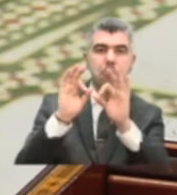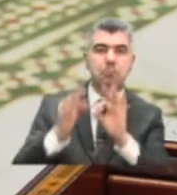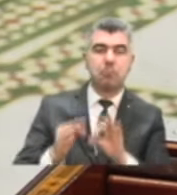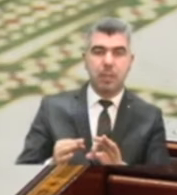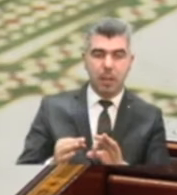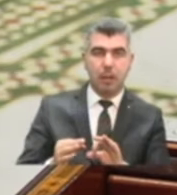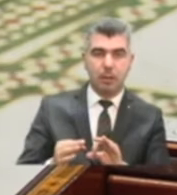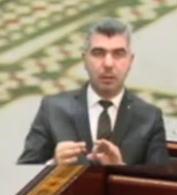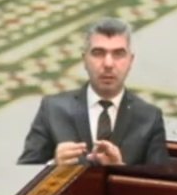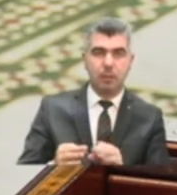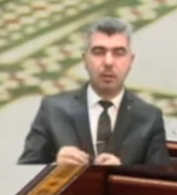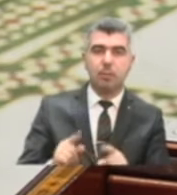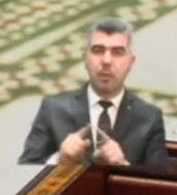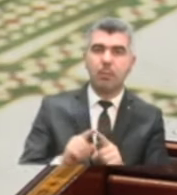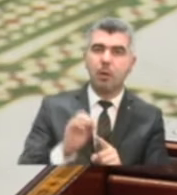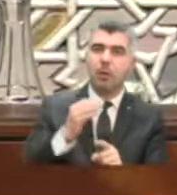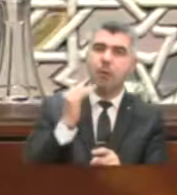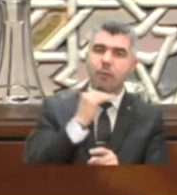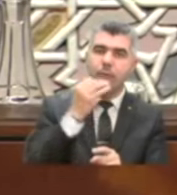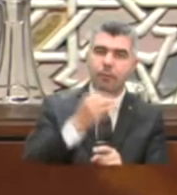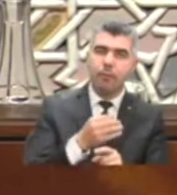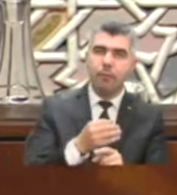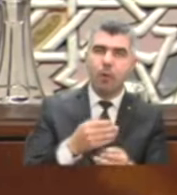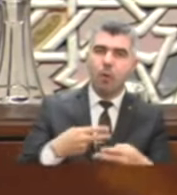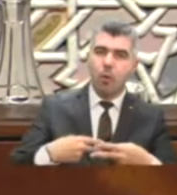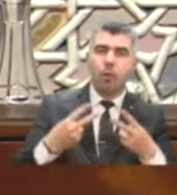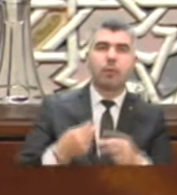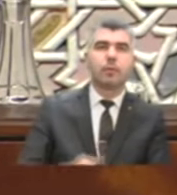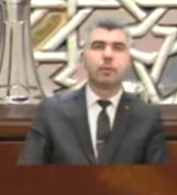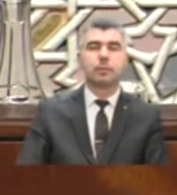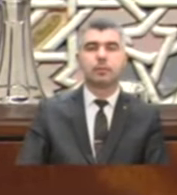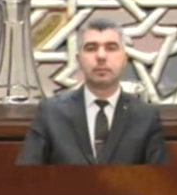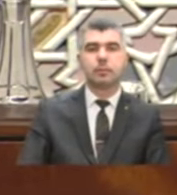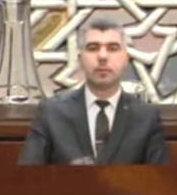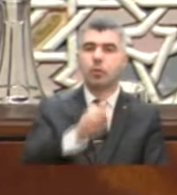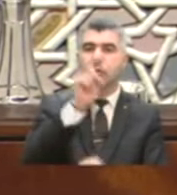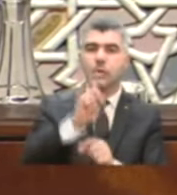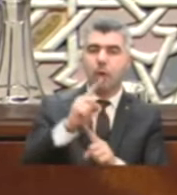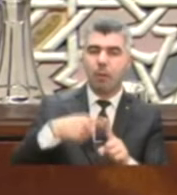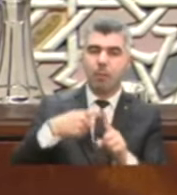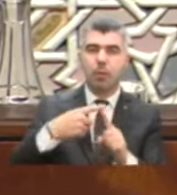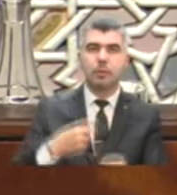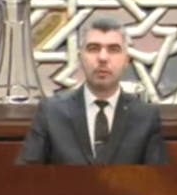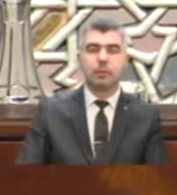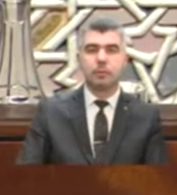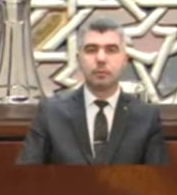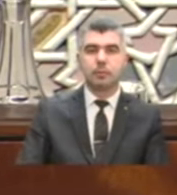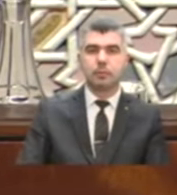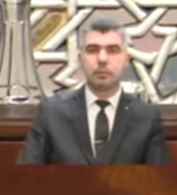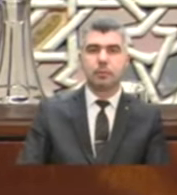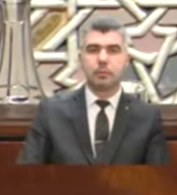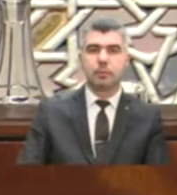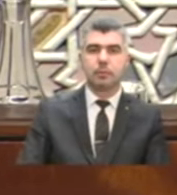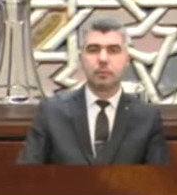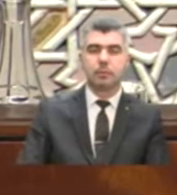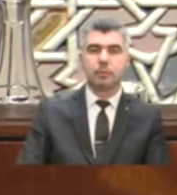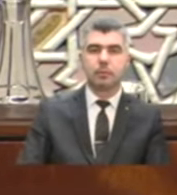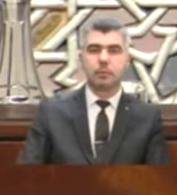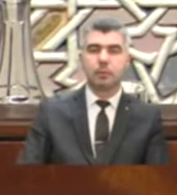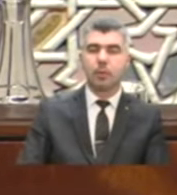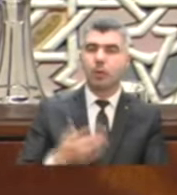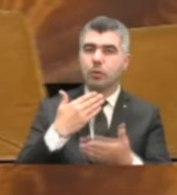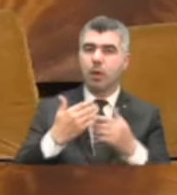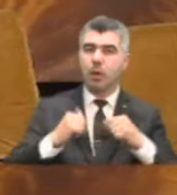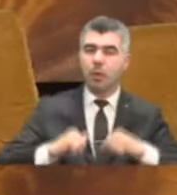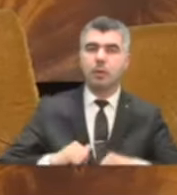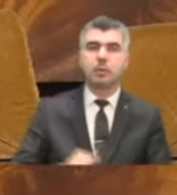باش نقدروا نسرعوا. السيد الوزير سي بايزيد. سيد نائب تفضل. شكرا السيد